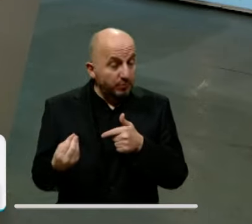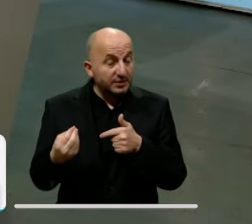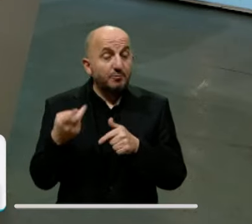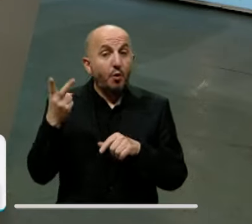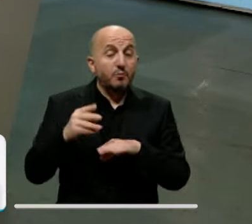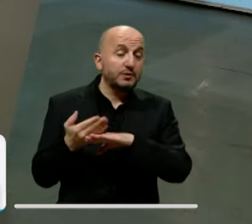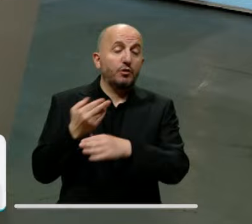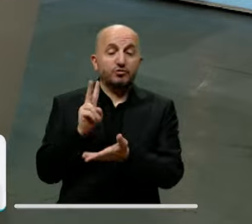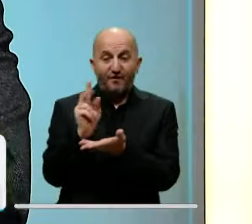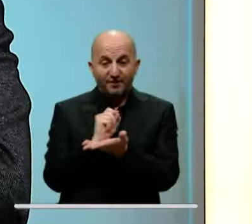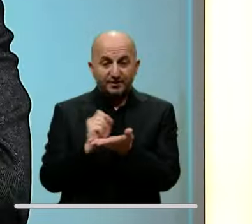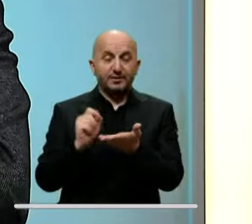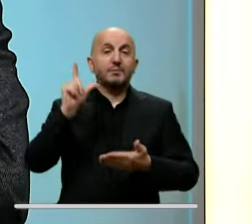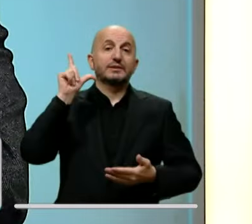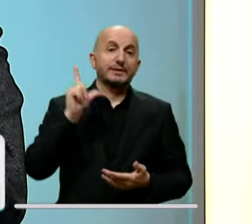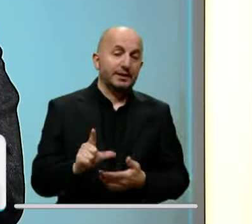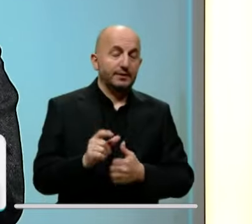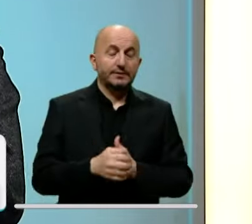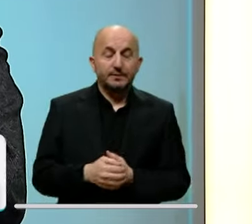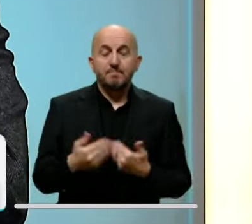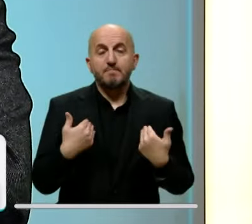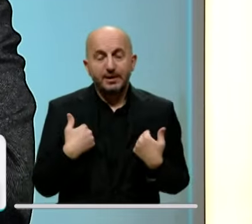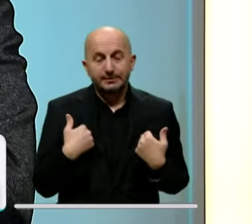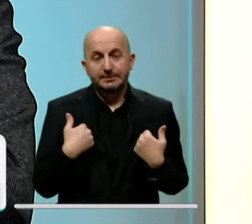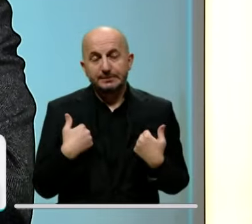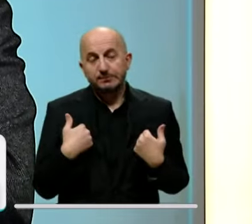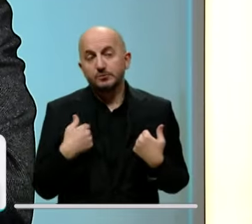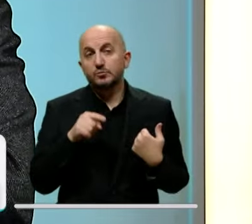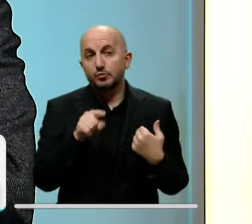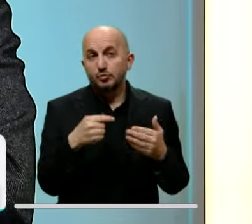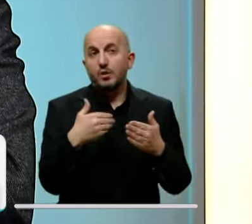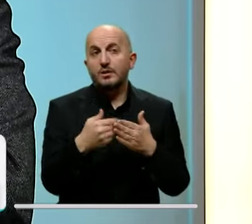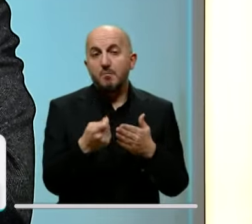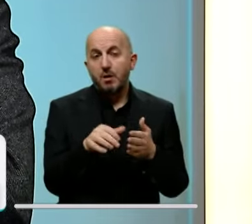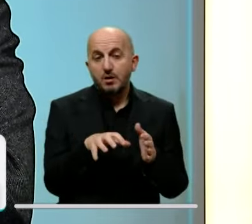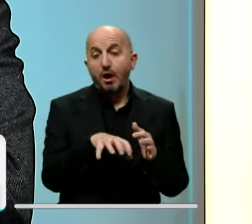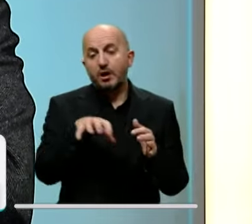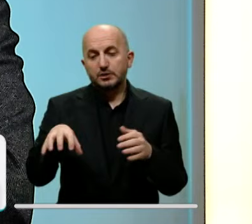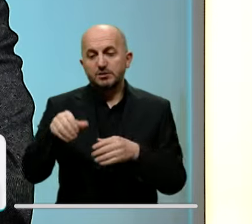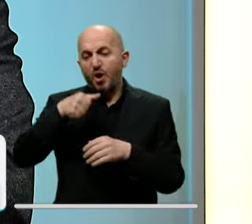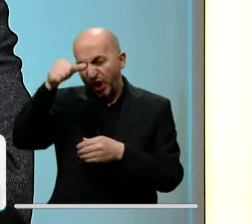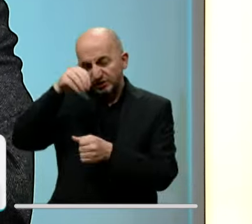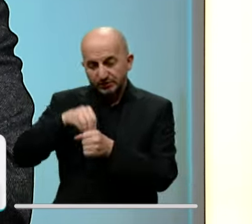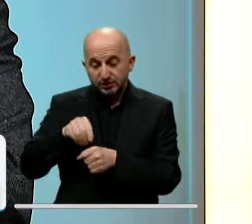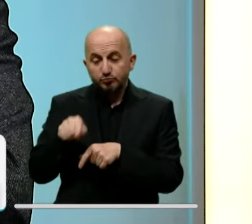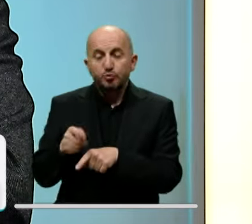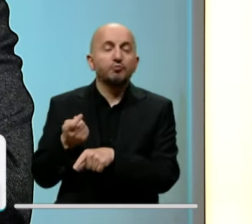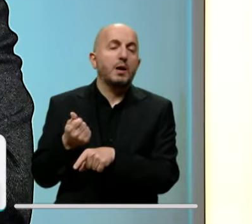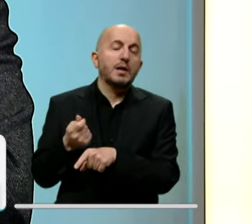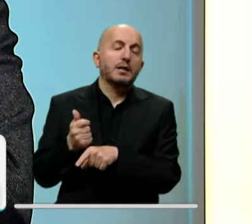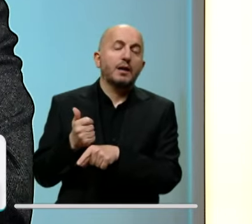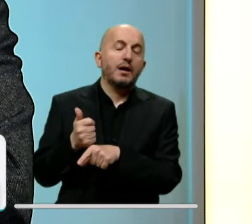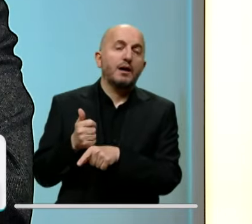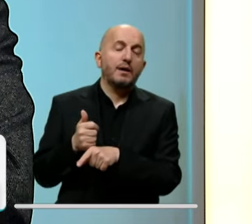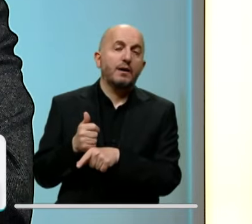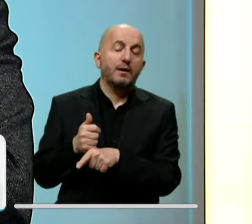vasiyyet etmesi gerekir işte Ben Eee şu kadar para ayırdım bu hac için ve bu parayla işte